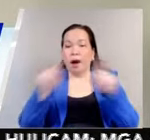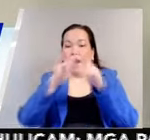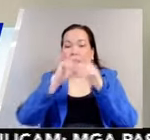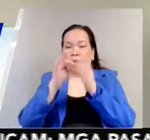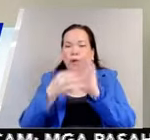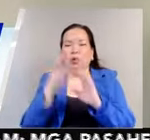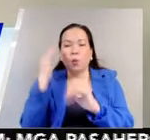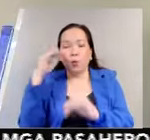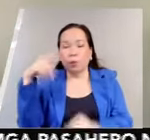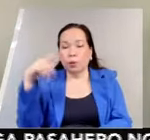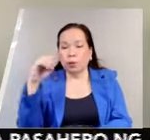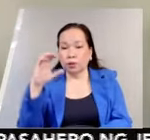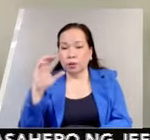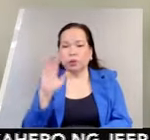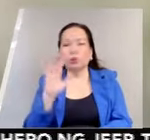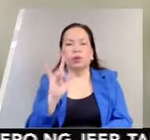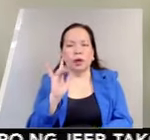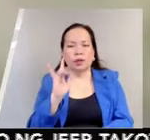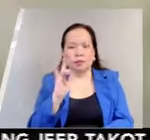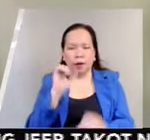25 ang makakasali.